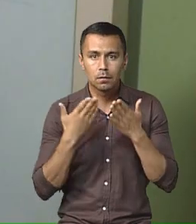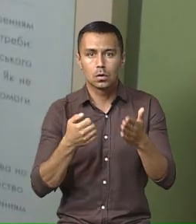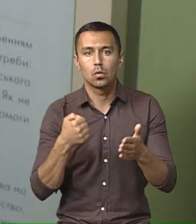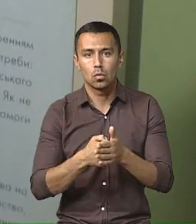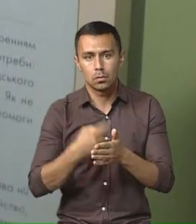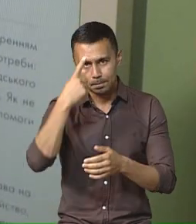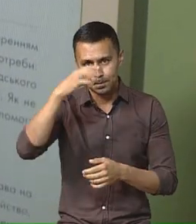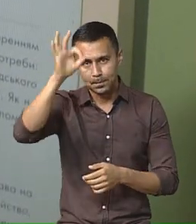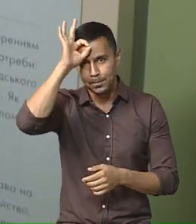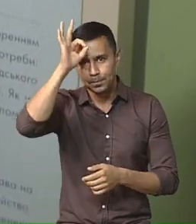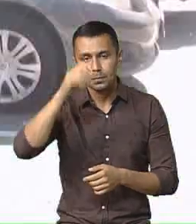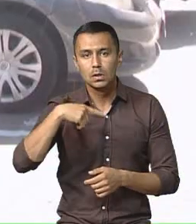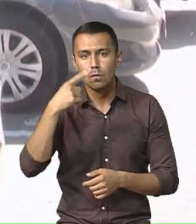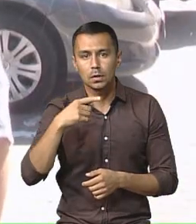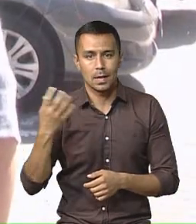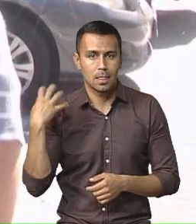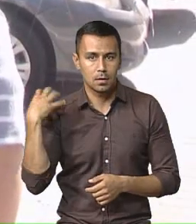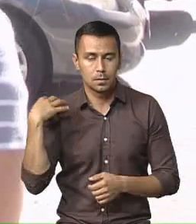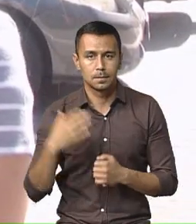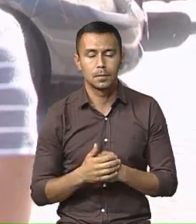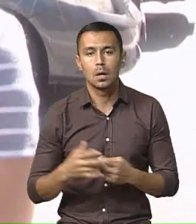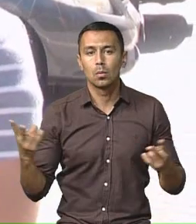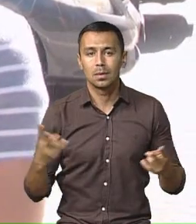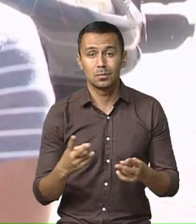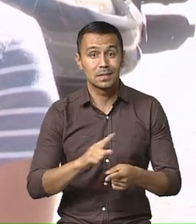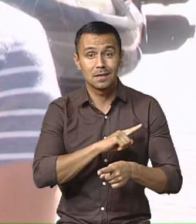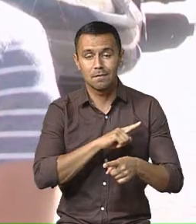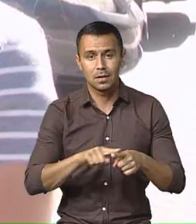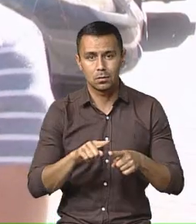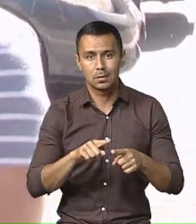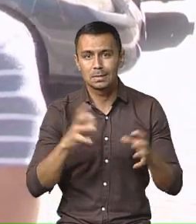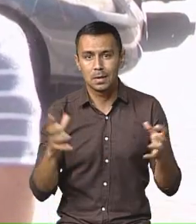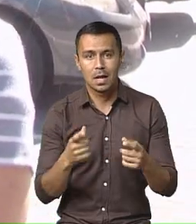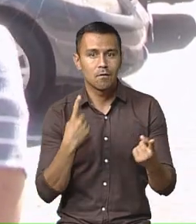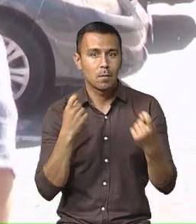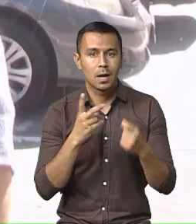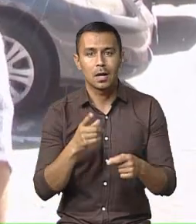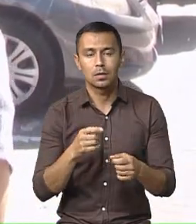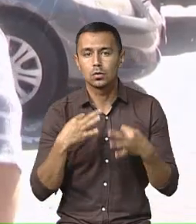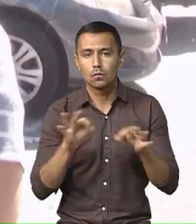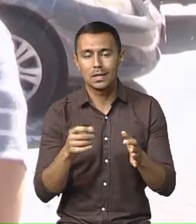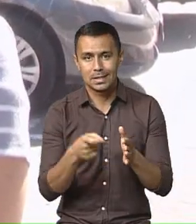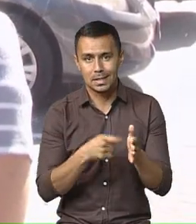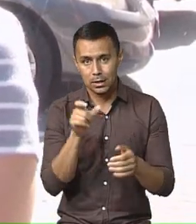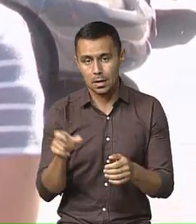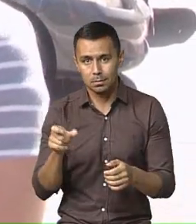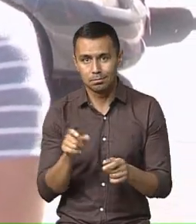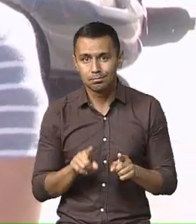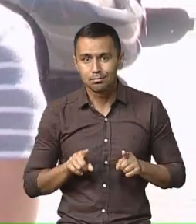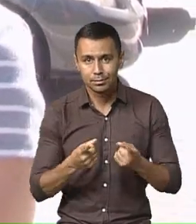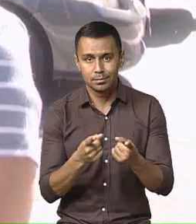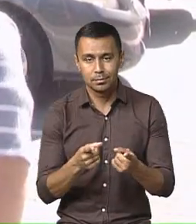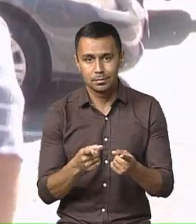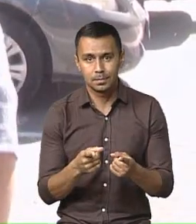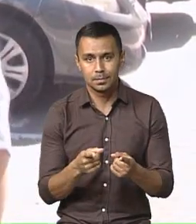до правоохоронців, каже Інна Глега. Потрібно максимально зберегти інформацію, яка дозволить слідчим вийти на слід зломисника,